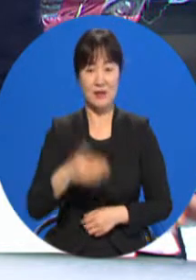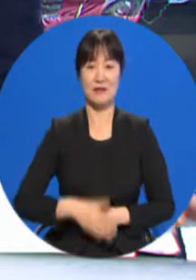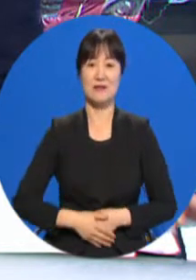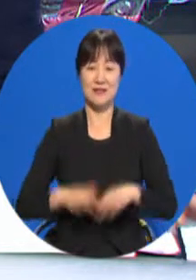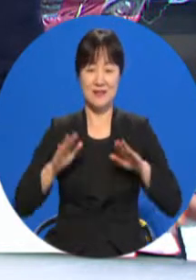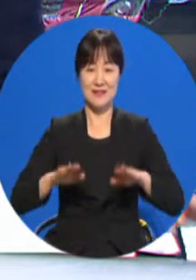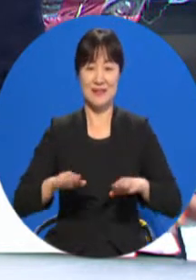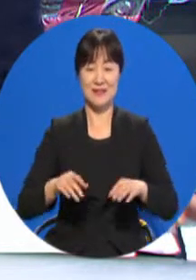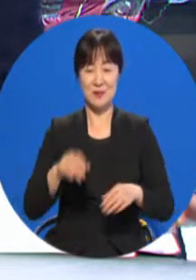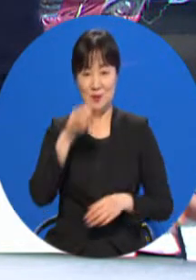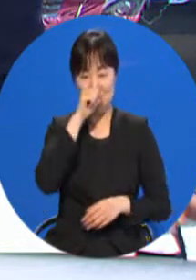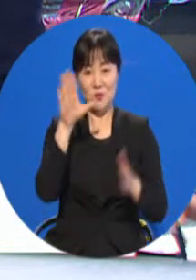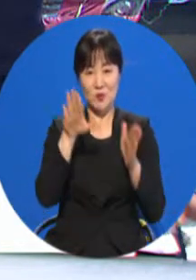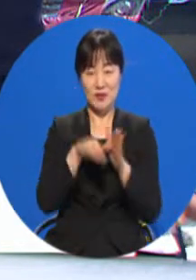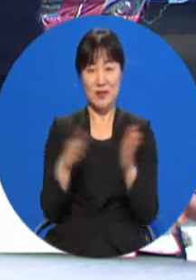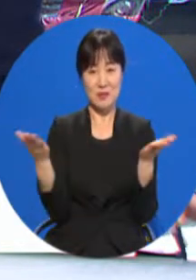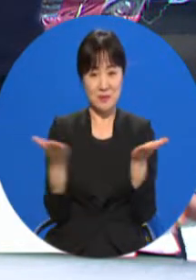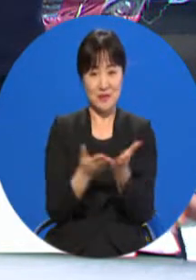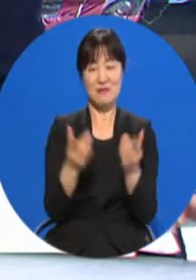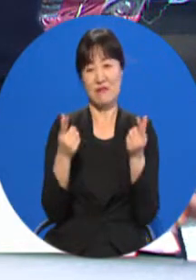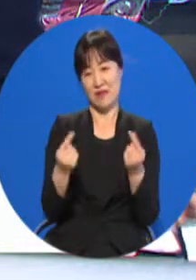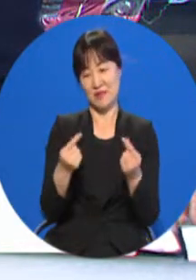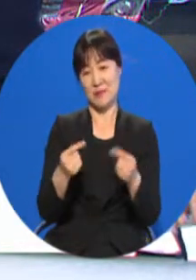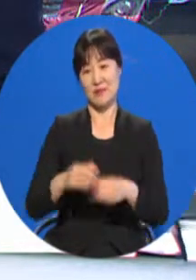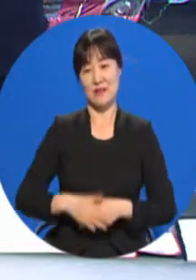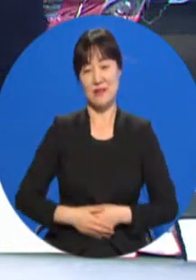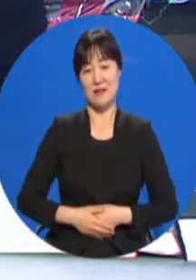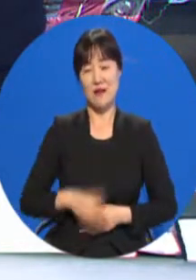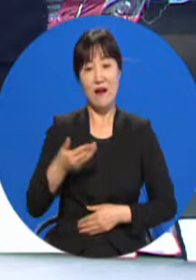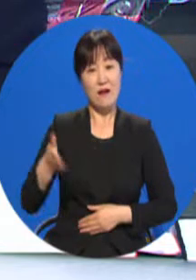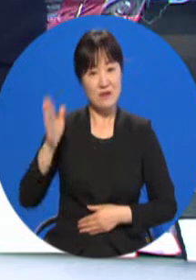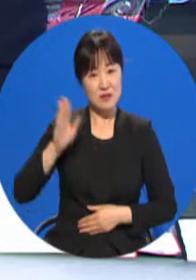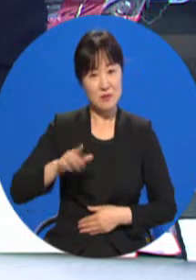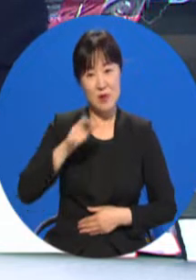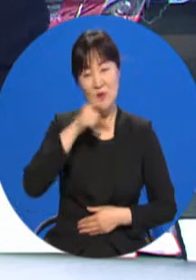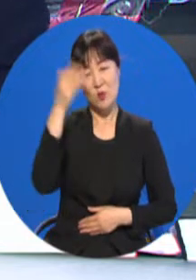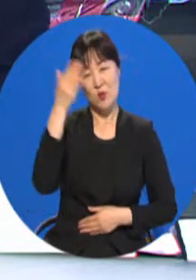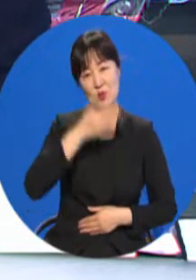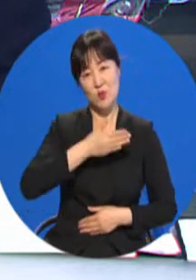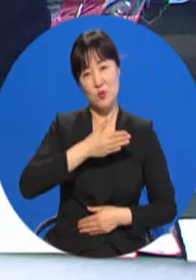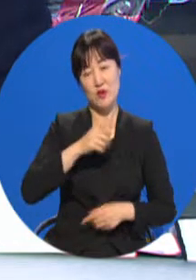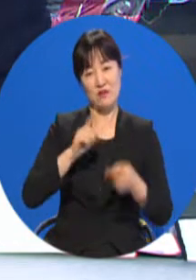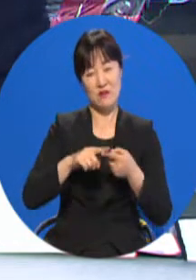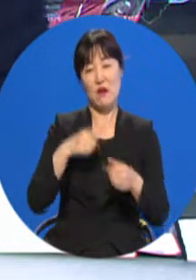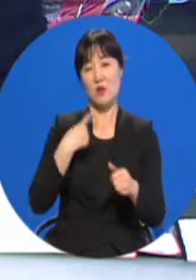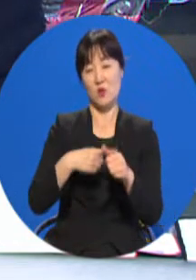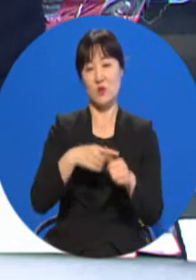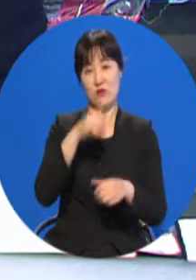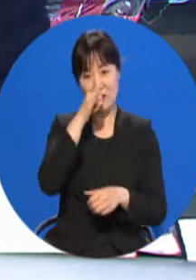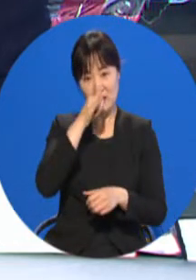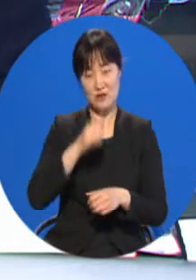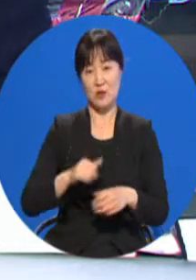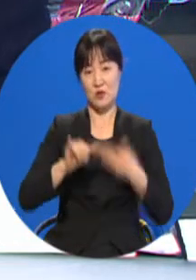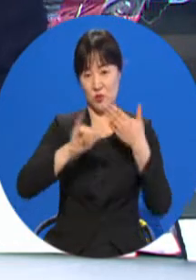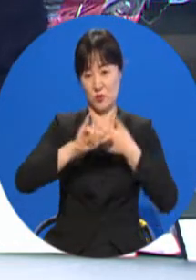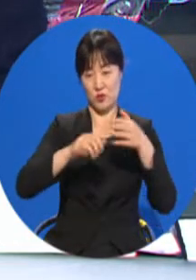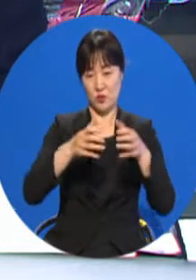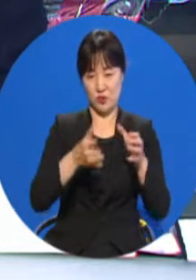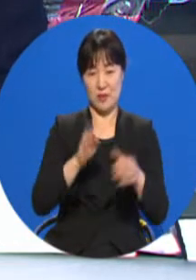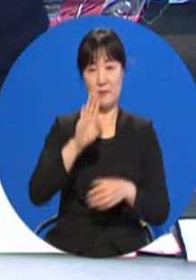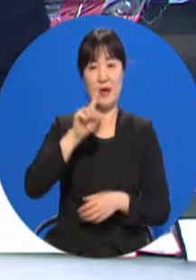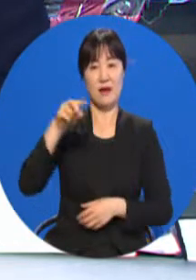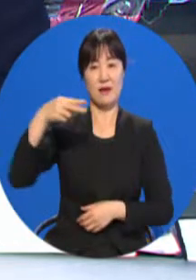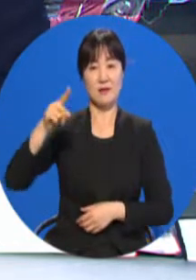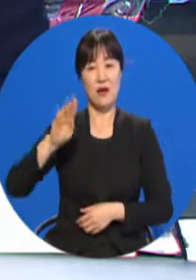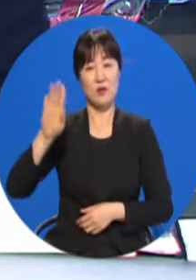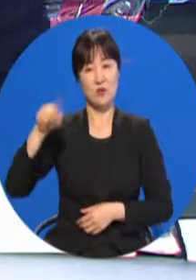풍기지 않던가요? 네, 그런데 혹평도 많더라고요. 이번 주 여수 MBC 유튜브 바다브러 팀이 직접 가봤는데 이